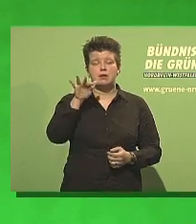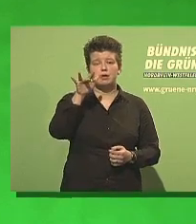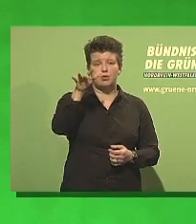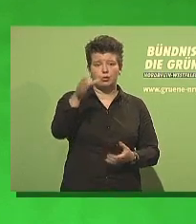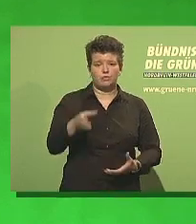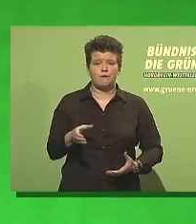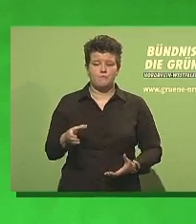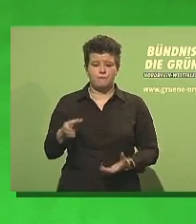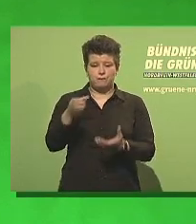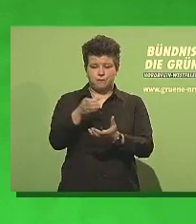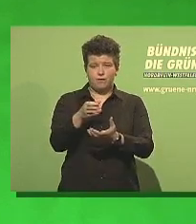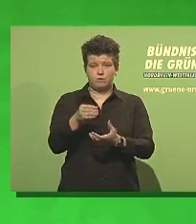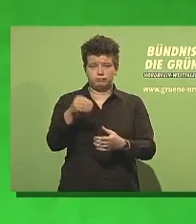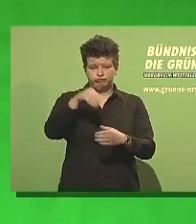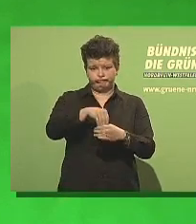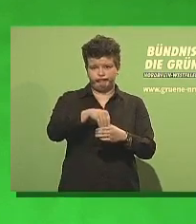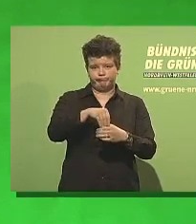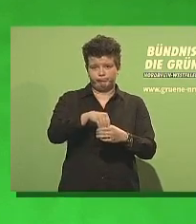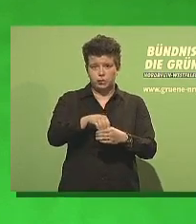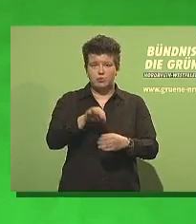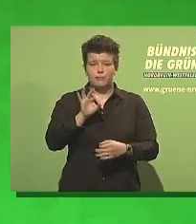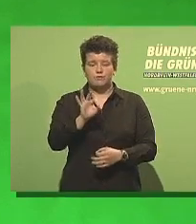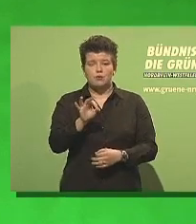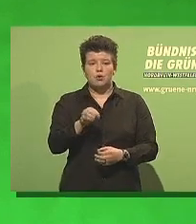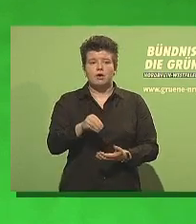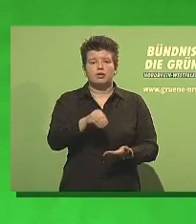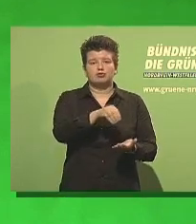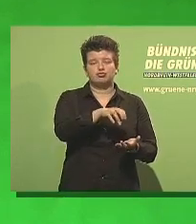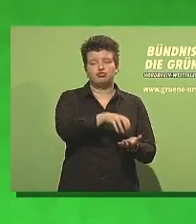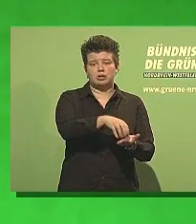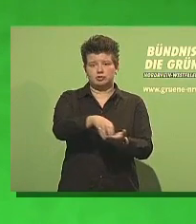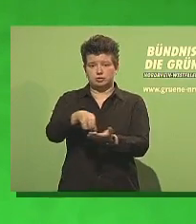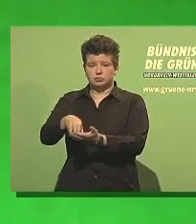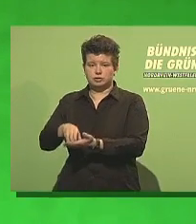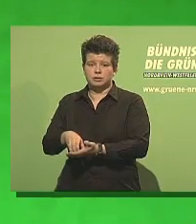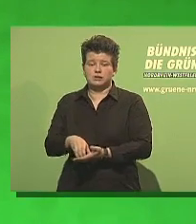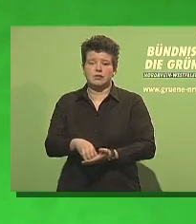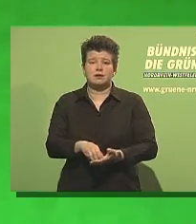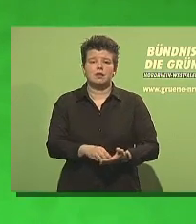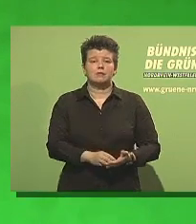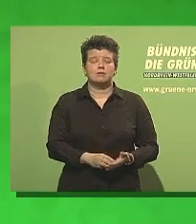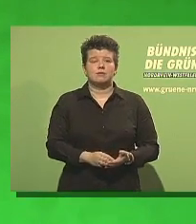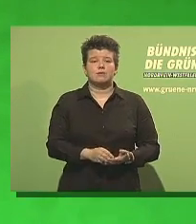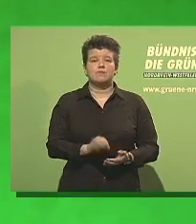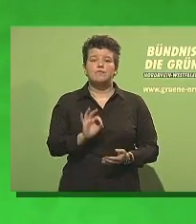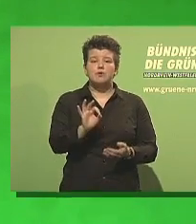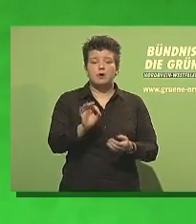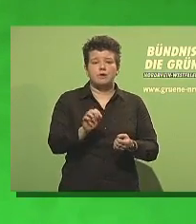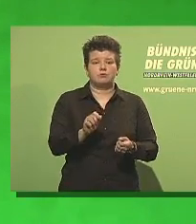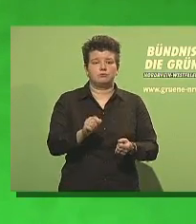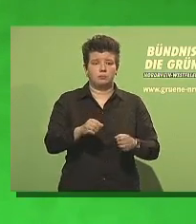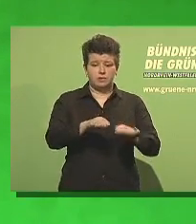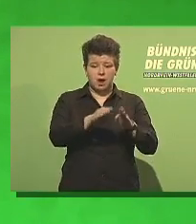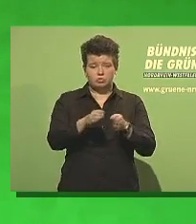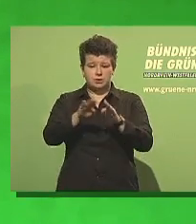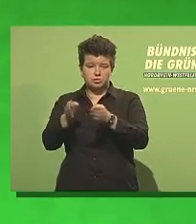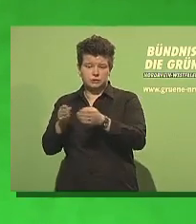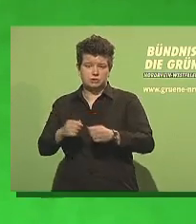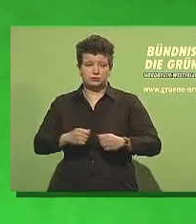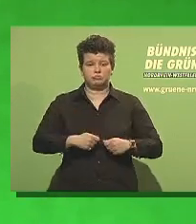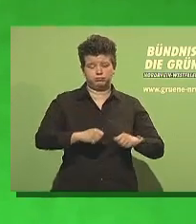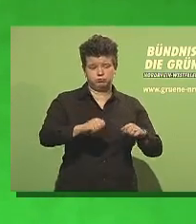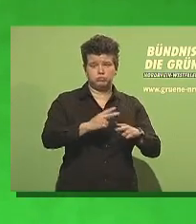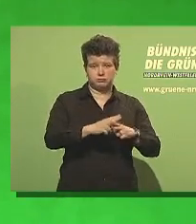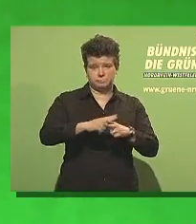diese Kommunen gerade in prekären Quartieren für einkommensschwache Haushalte die Gebäude sanieren können und sich entlasten können von den